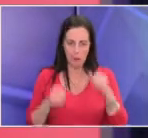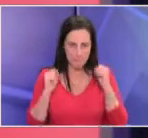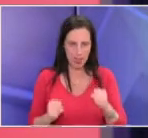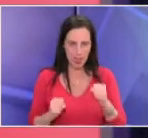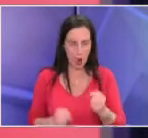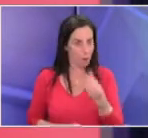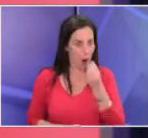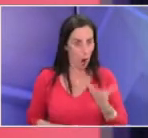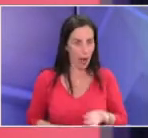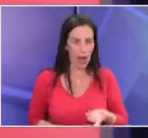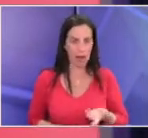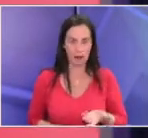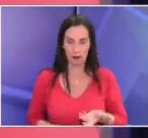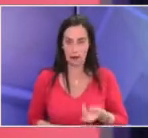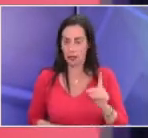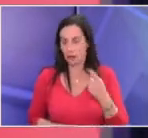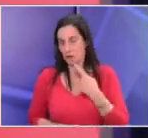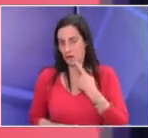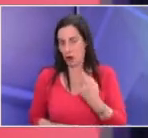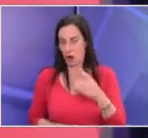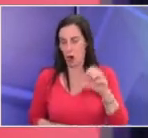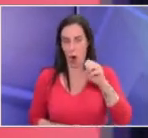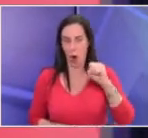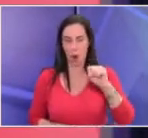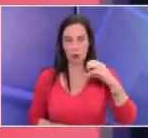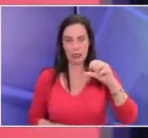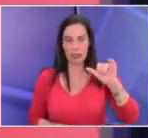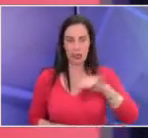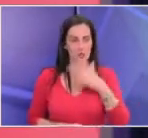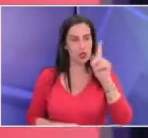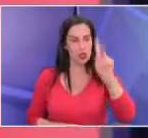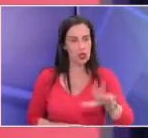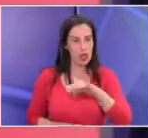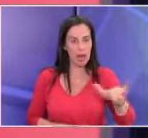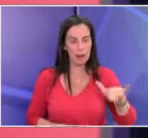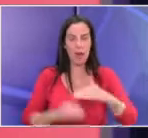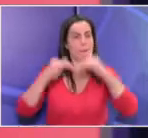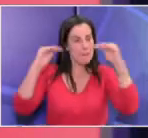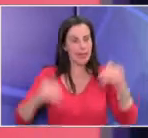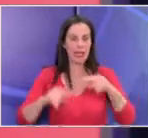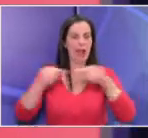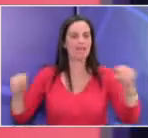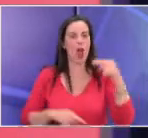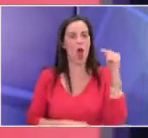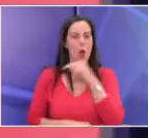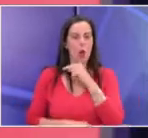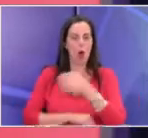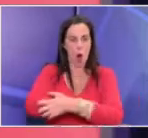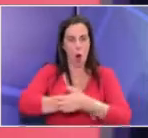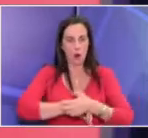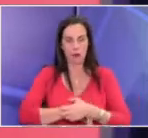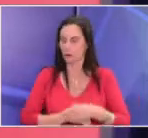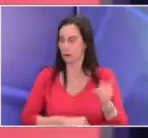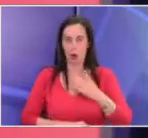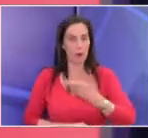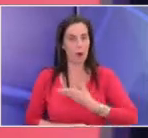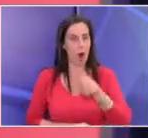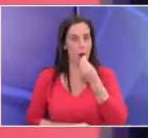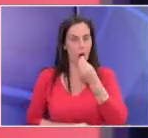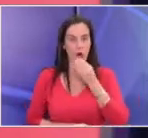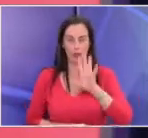רבים חשים חוסר ביטחון עצום במדינת ישראל. ממשלות ישראל כולן נכשלו כישלון חרוץ עד היום